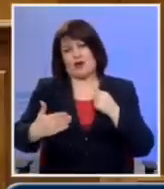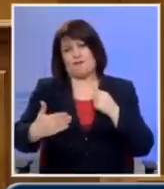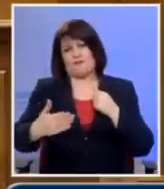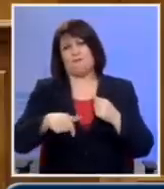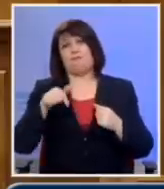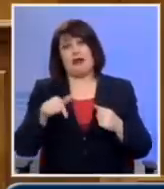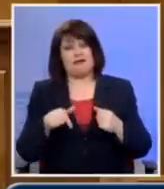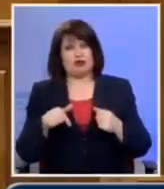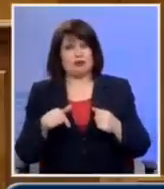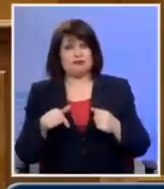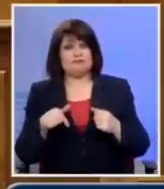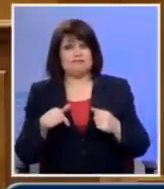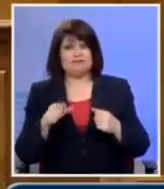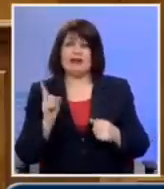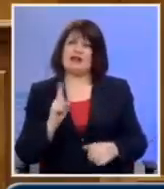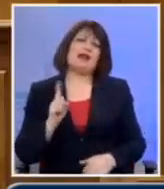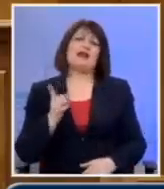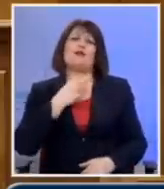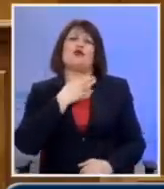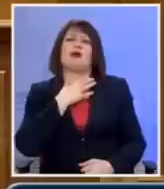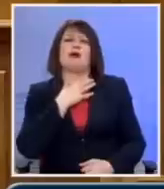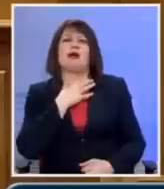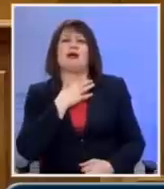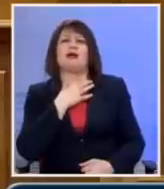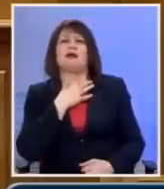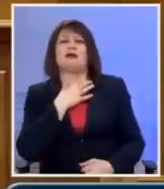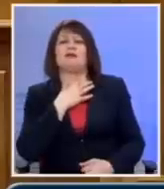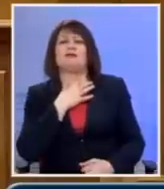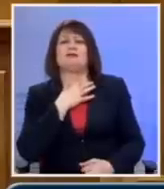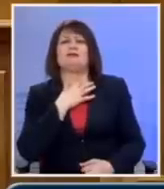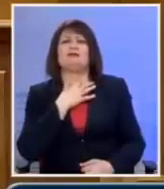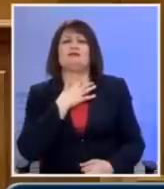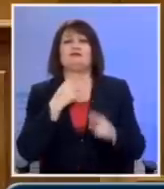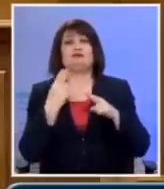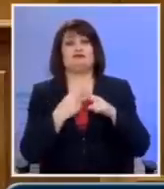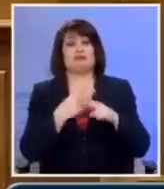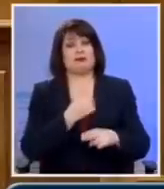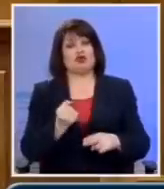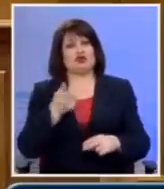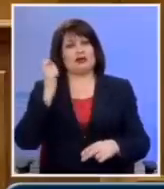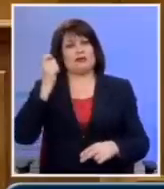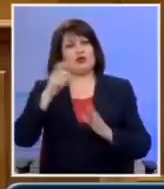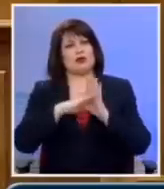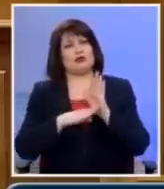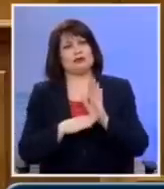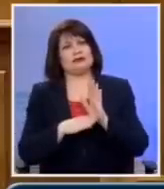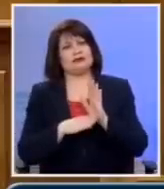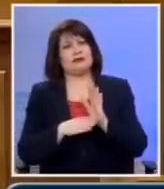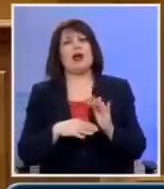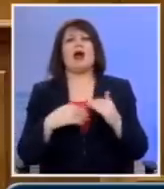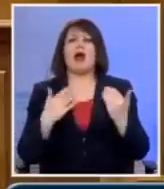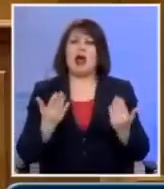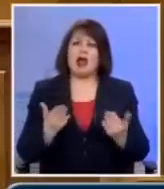αυτό, ξέρετε, δεν είναι μόνο ανάγκη που αφορά την αξιοπιστία του πολιτικού μας συστήματος, αλλά